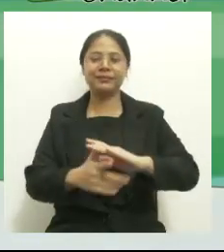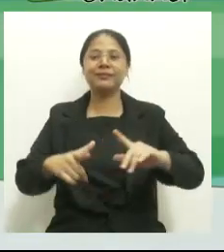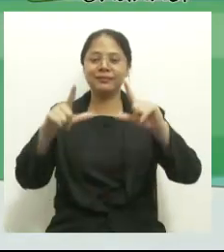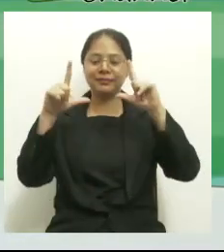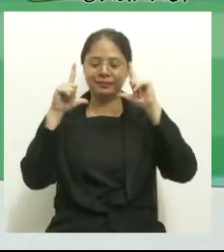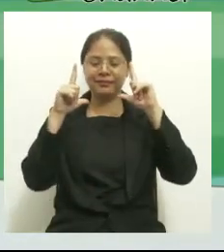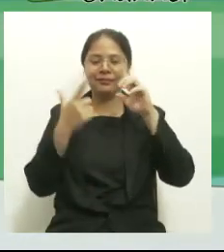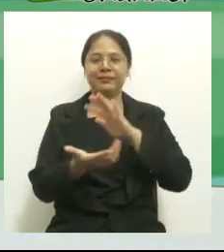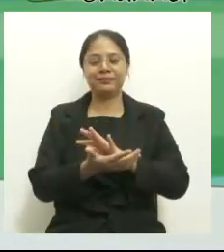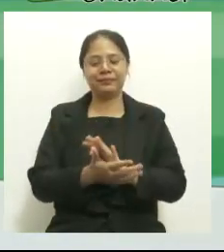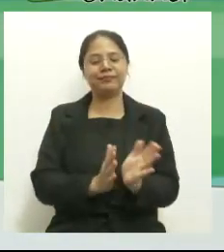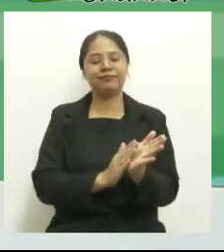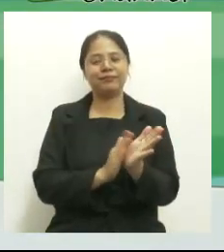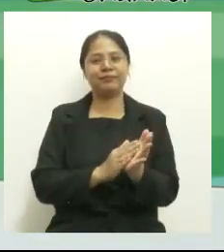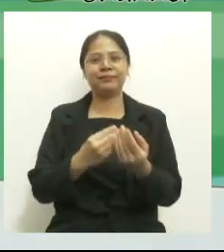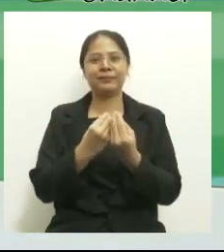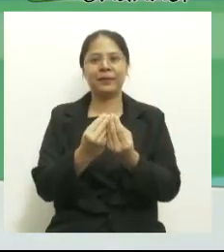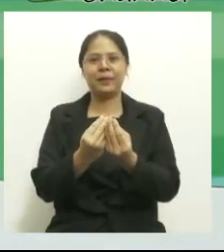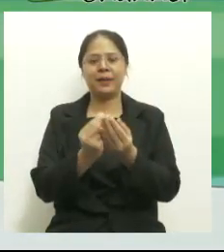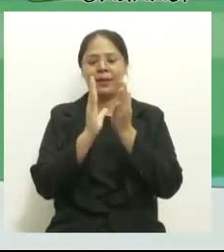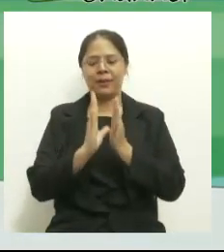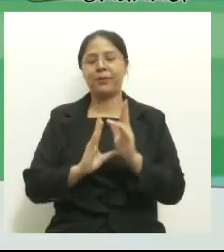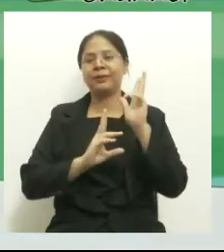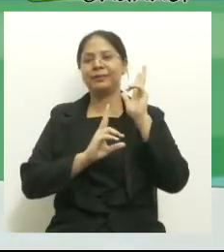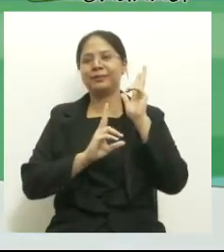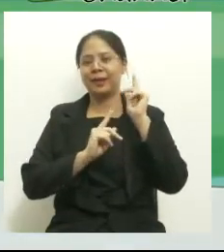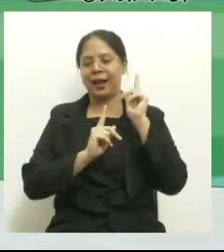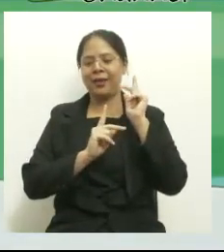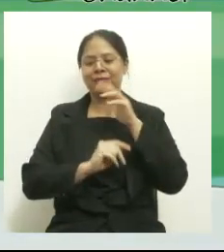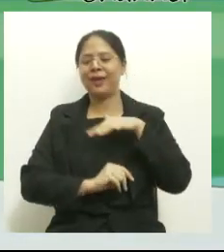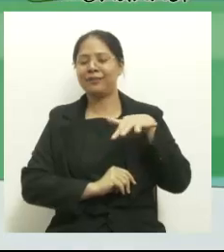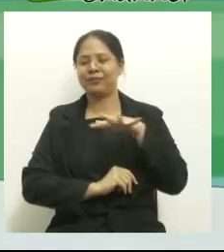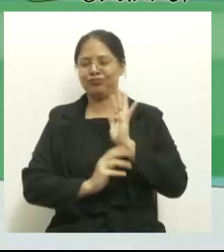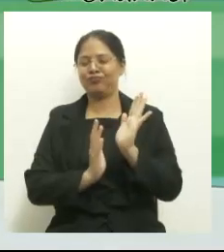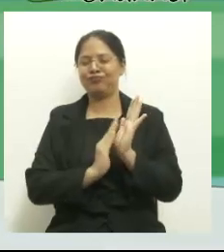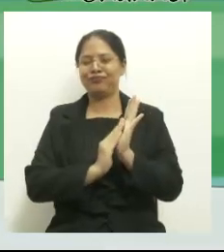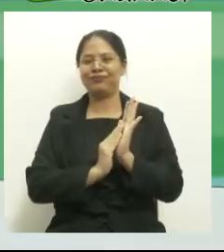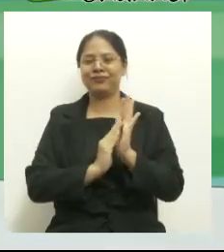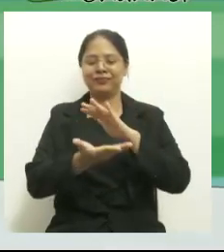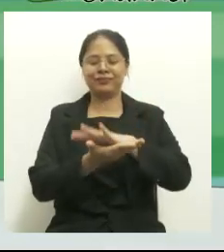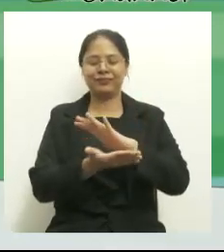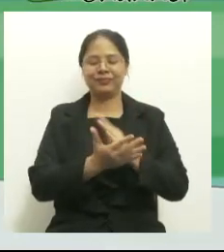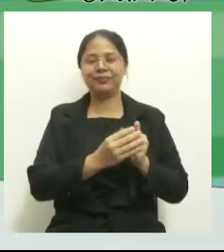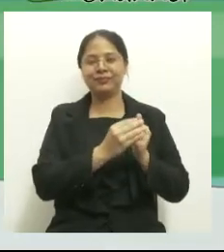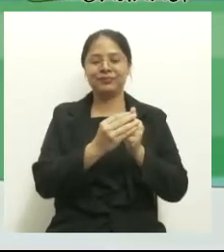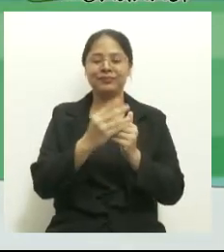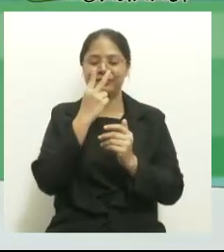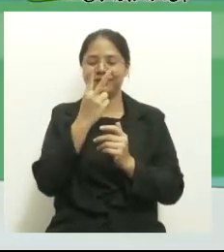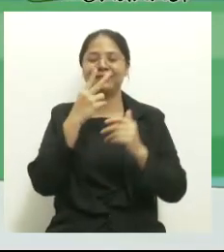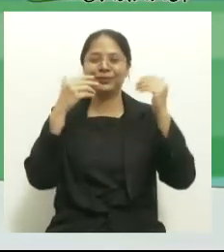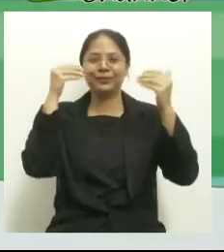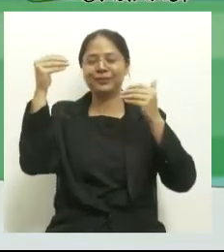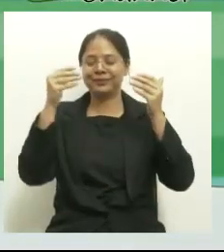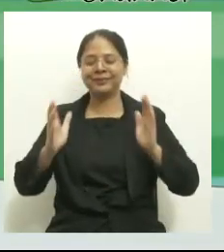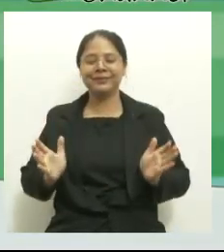ต้องขอชื่นชมน้องๆพิธีกรข่าวทุกคนนะครับที่พาคุณผู้ชมทุกท่านนะครับไปเยี่ยมชมโรงเรียนถือว่าเป็นกิจกรรมที่ส่งเส